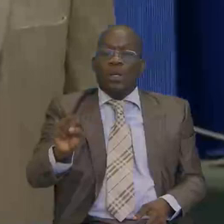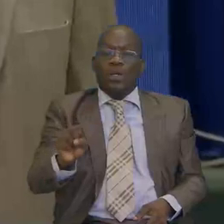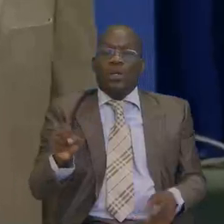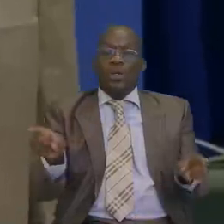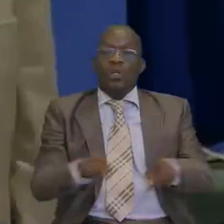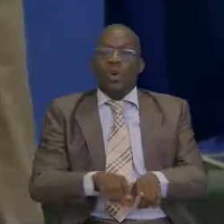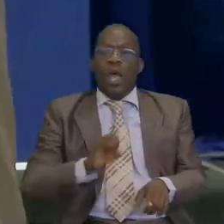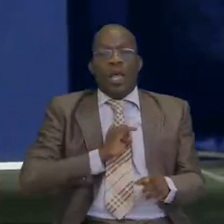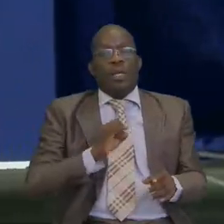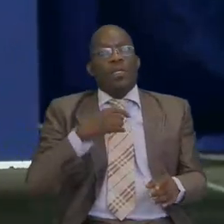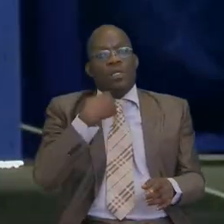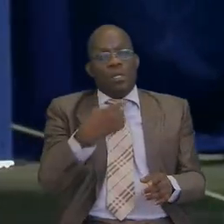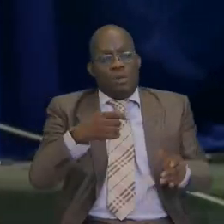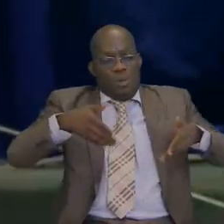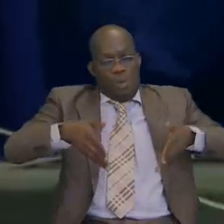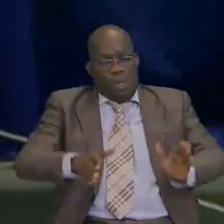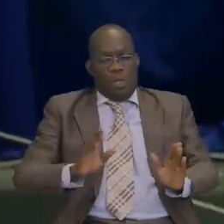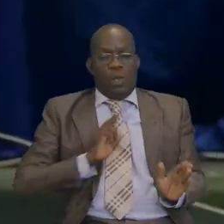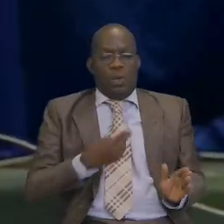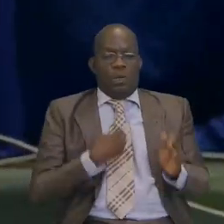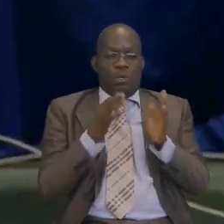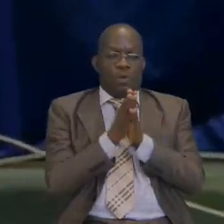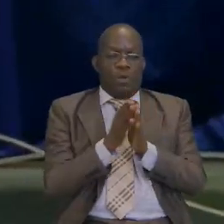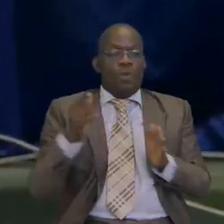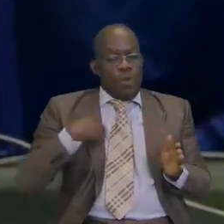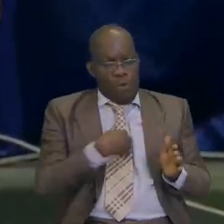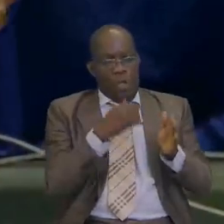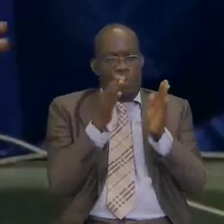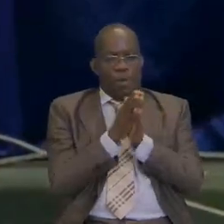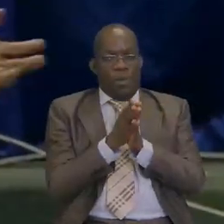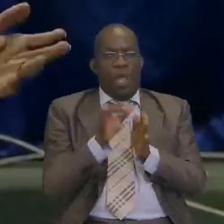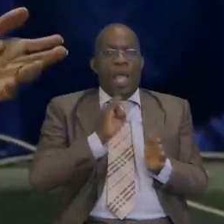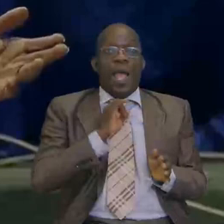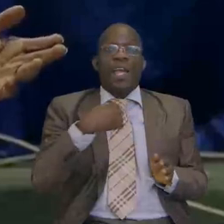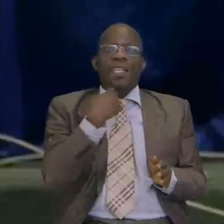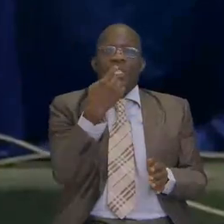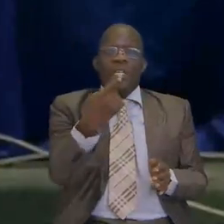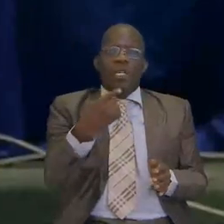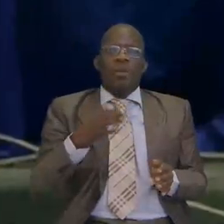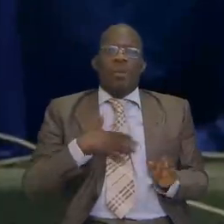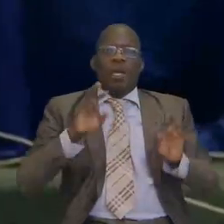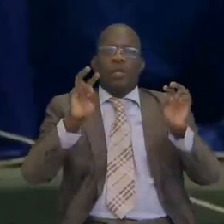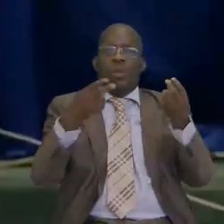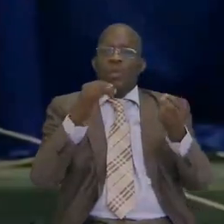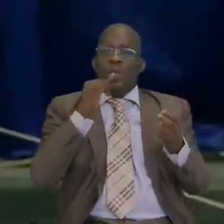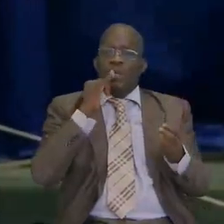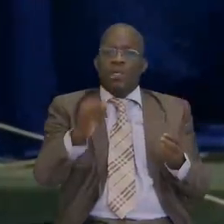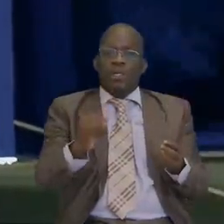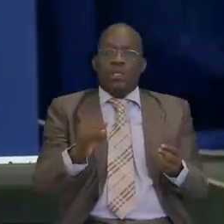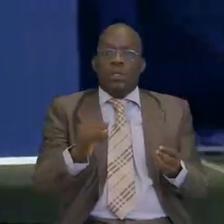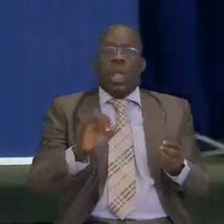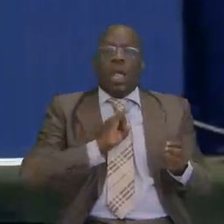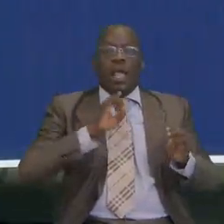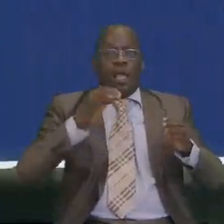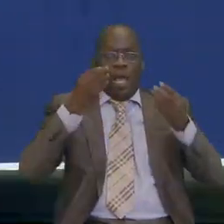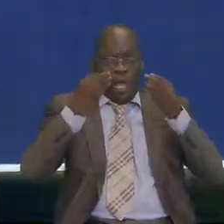J'ai dit prions. Et nous avons prié. Et j'ai dit, mon thème de ce soir est et j'ai annoncé